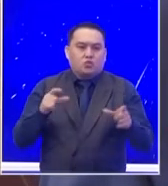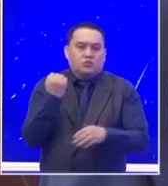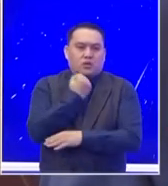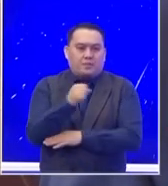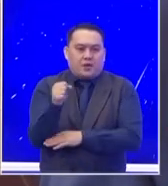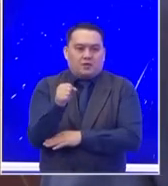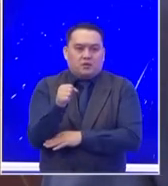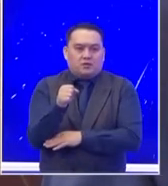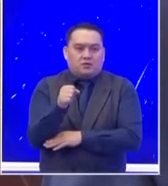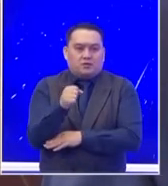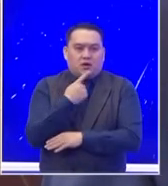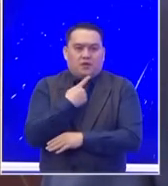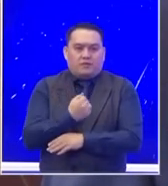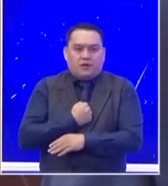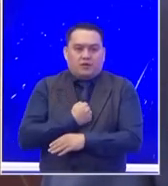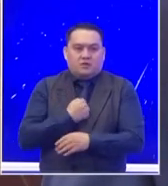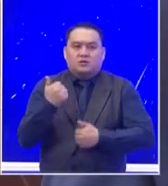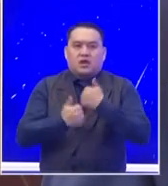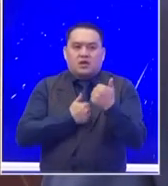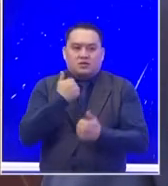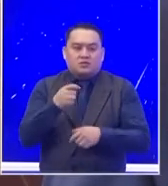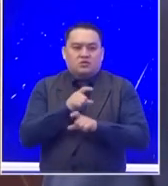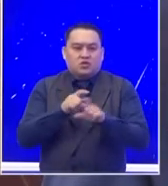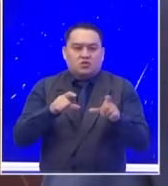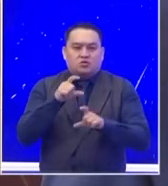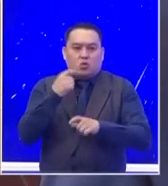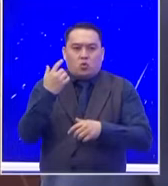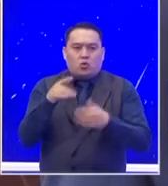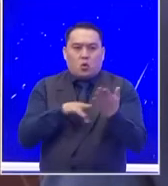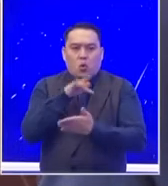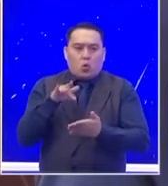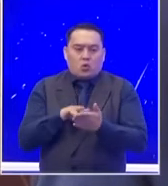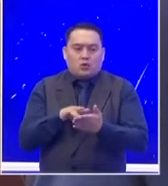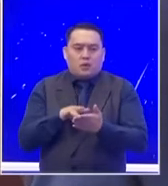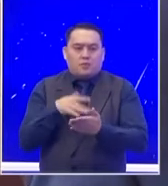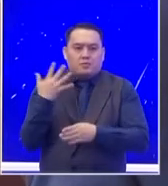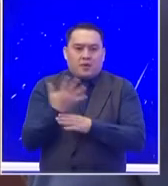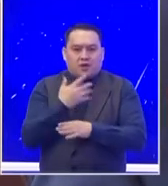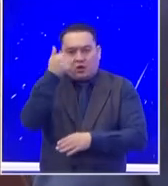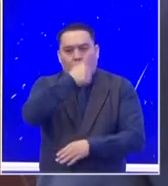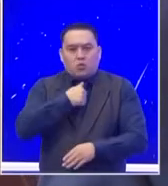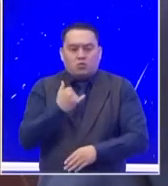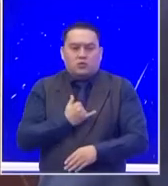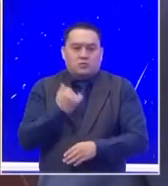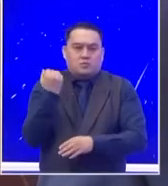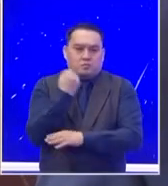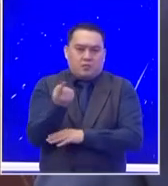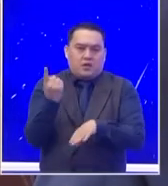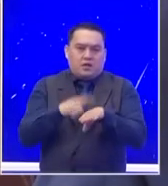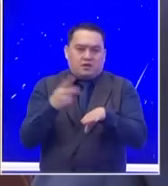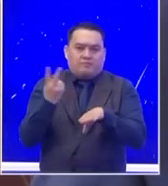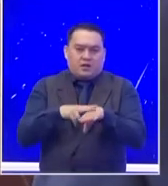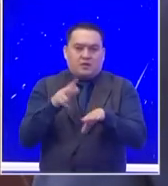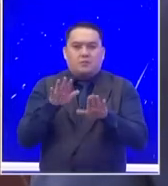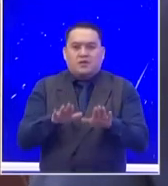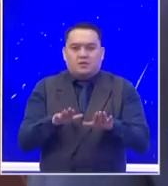Жаслан, военно-патриотические соревнования среди школ города. Наша школа уже пятый год занимает первые-вторые места всегда.